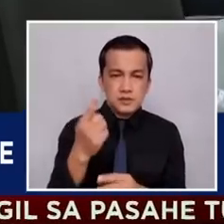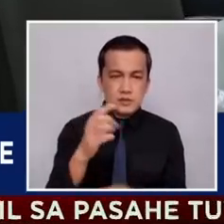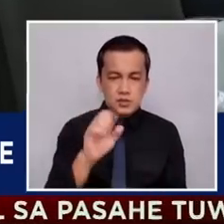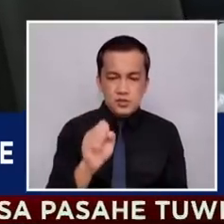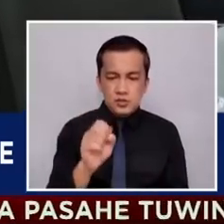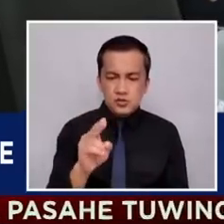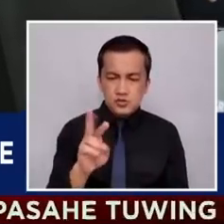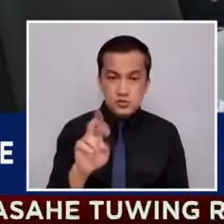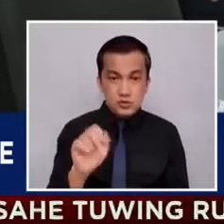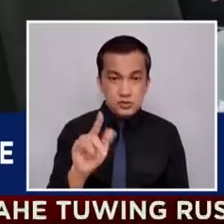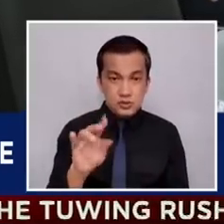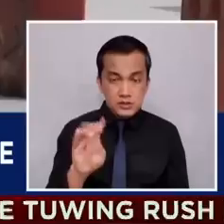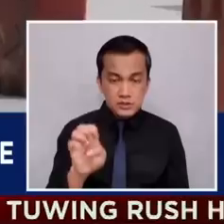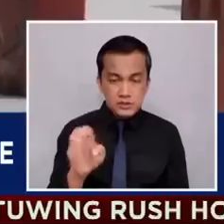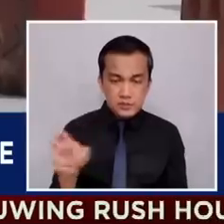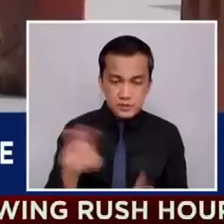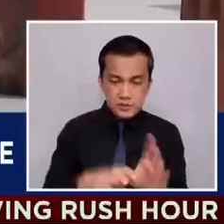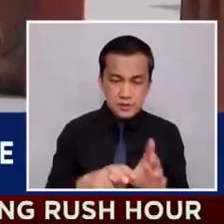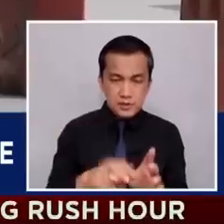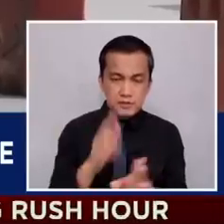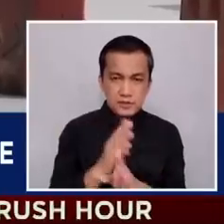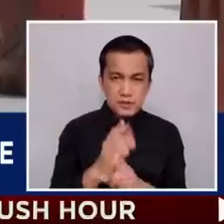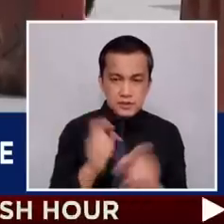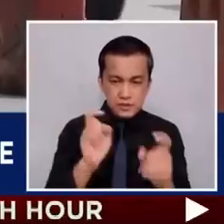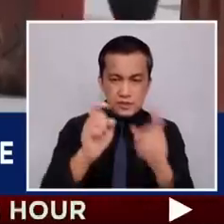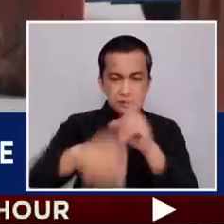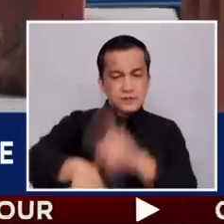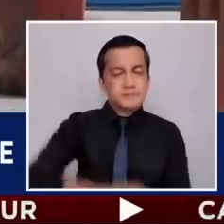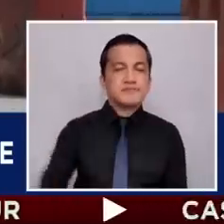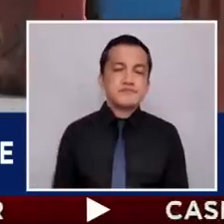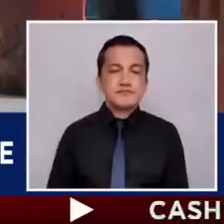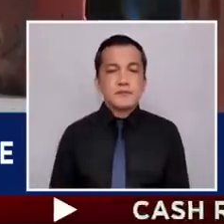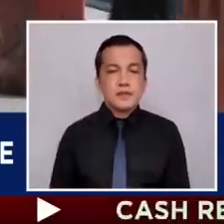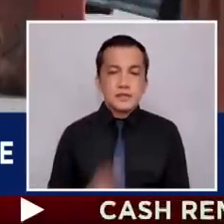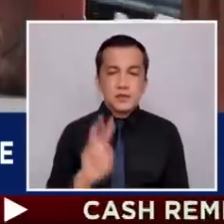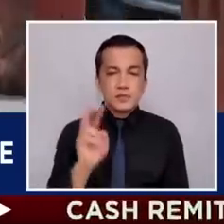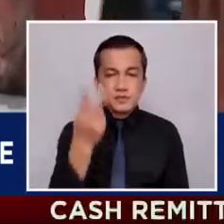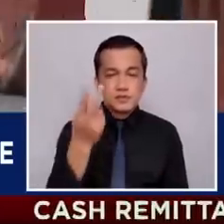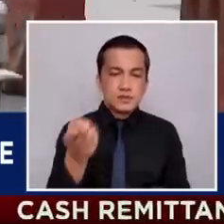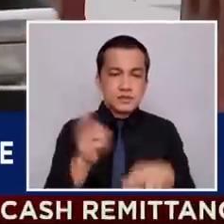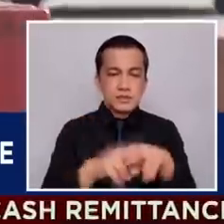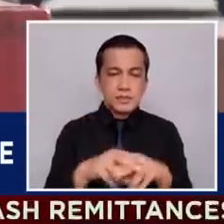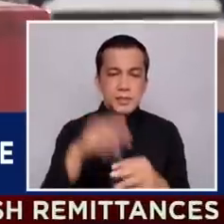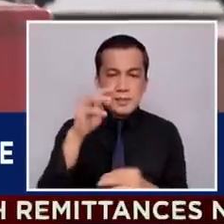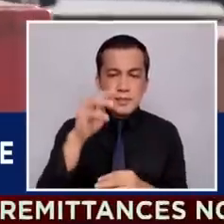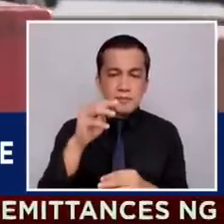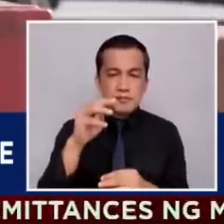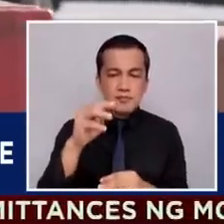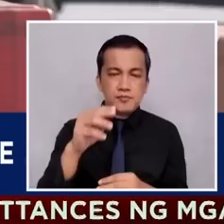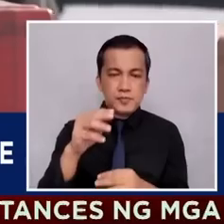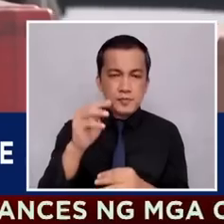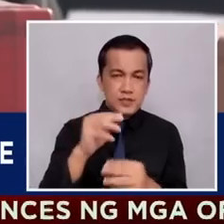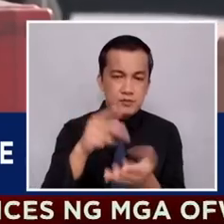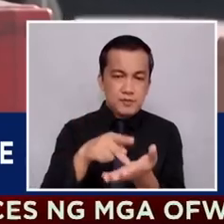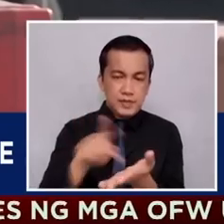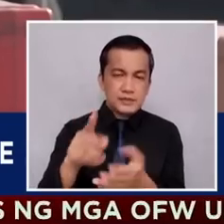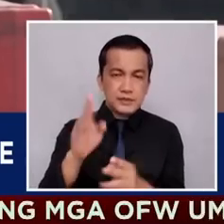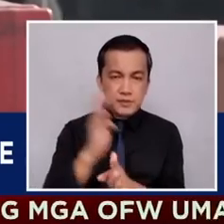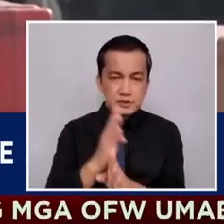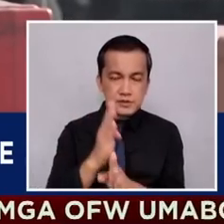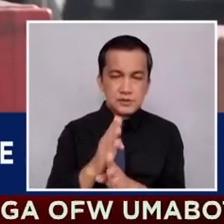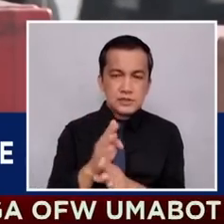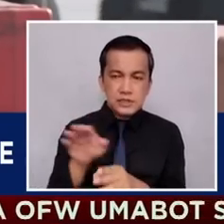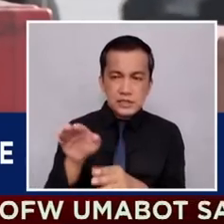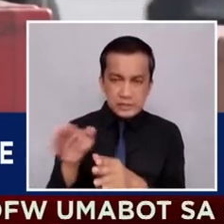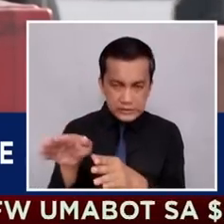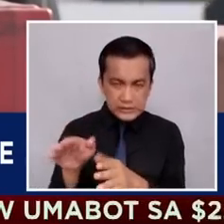sa mga pampasero ng jeep tuwing rush hour. 2 piso naman ang patong sa minimum fare sa mga bus. Hiling nila na ipatupad